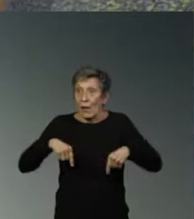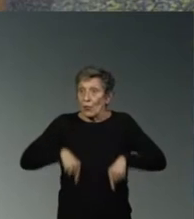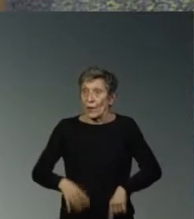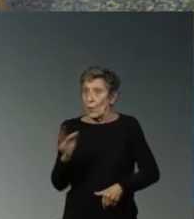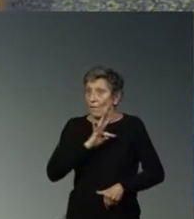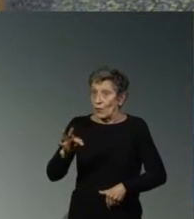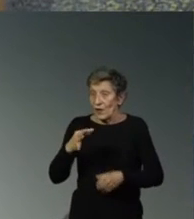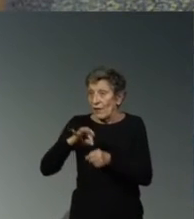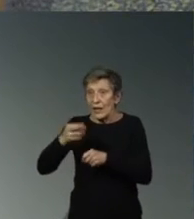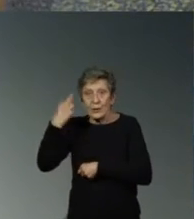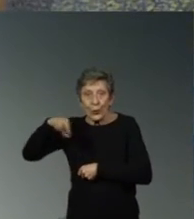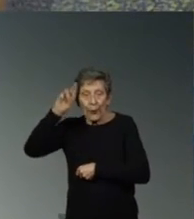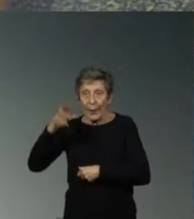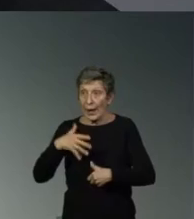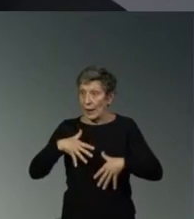raison, que